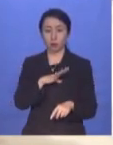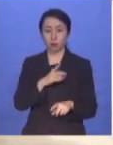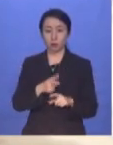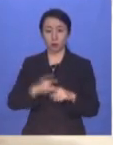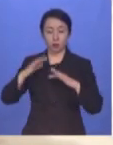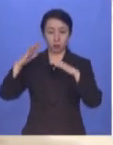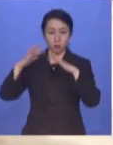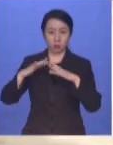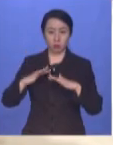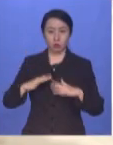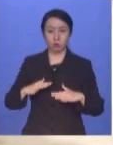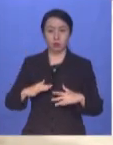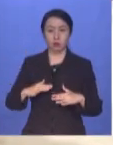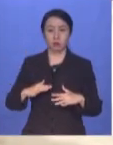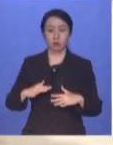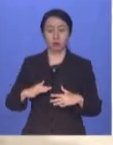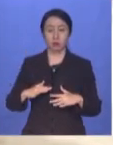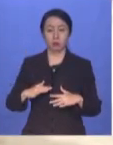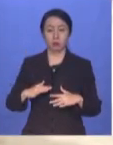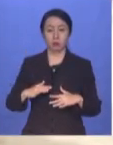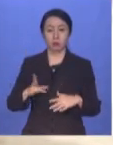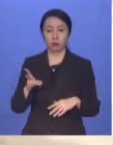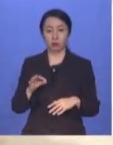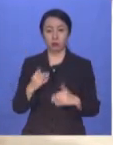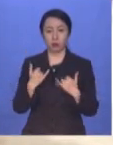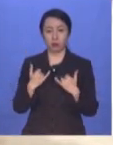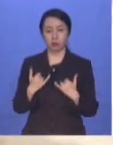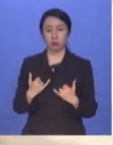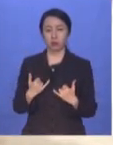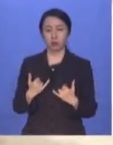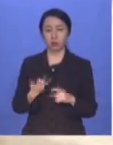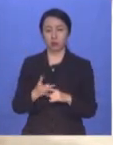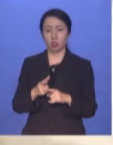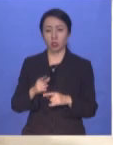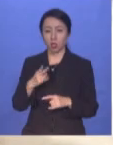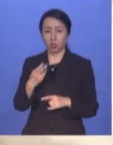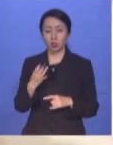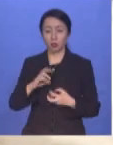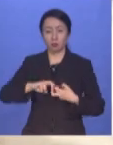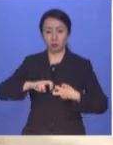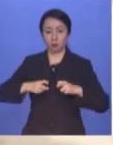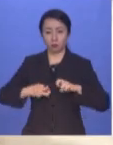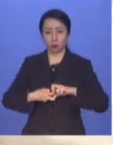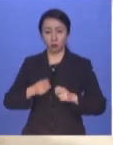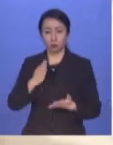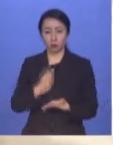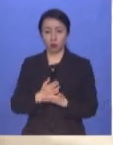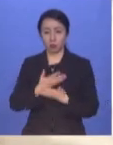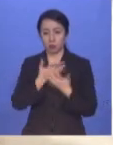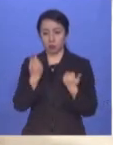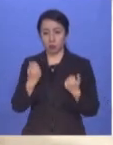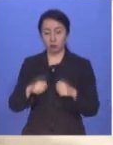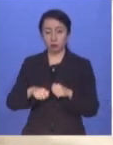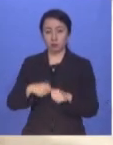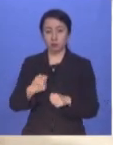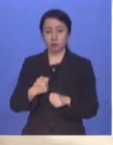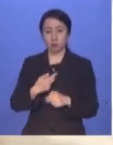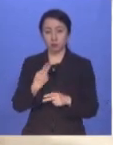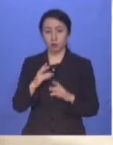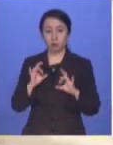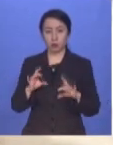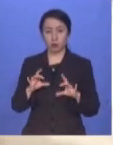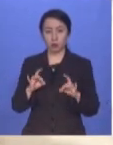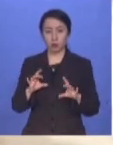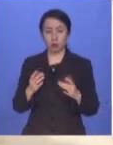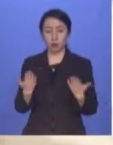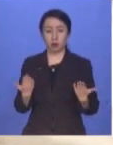олар бұксілер дұрыстады енді шыны керек. Бірақ әлде де мынау шовпен бізде проблема не толықтай емес. Не было емес, бізге түсініксіз да, ол